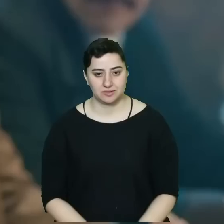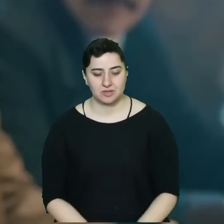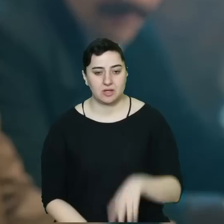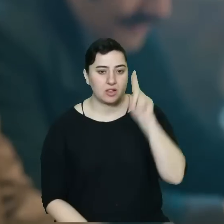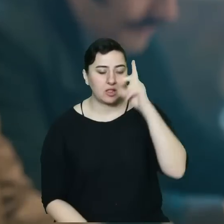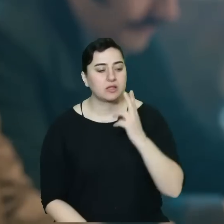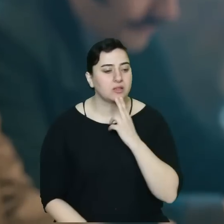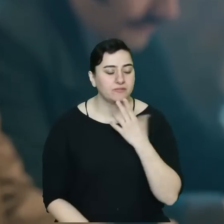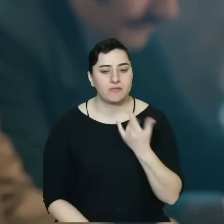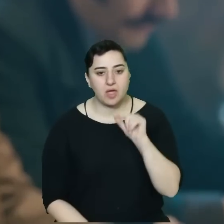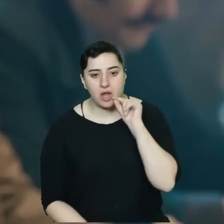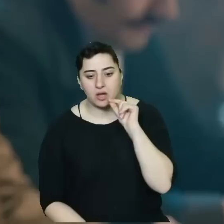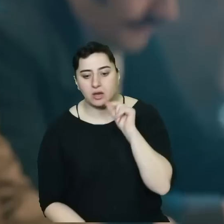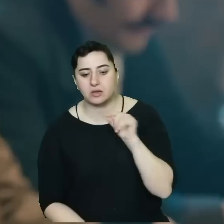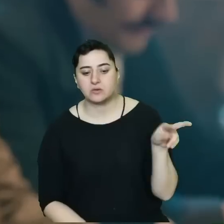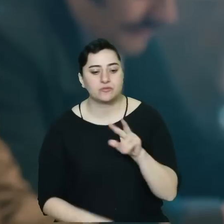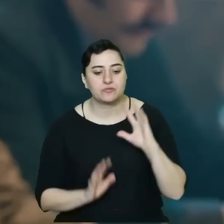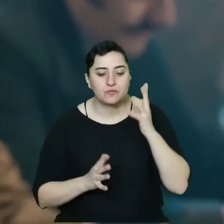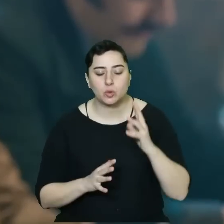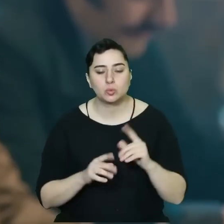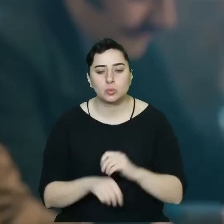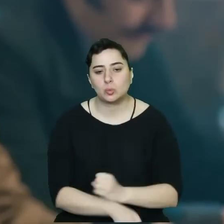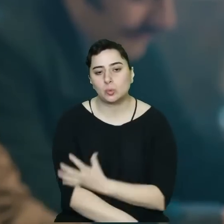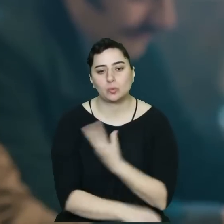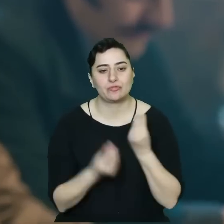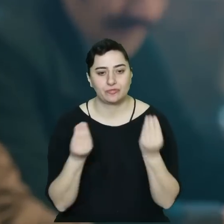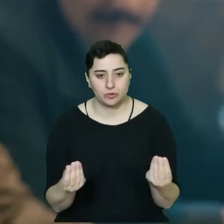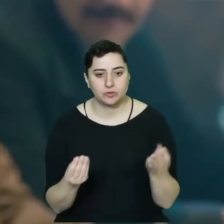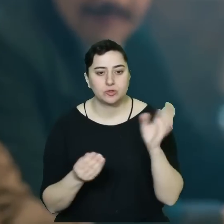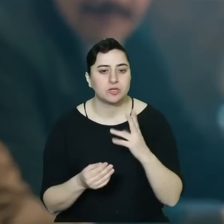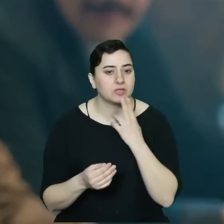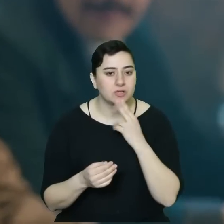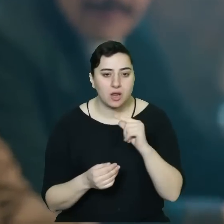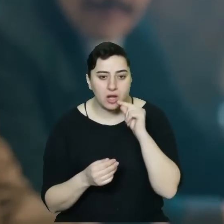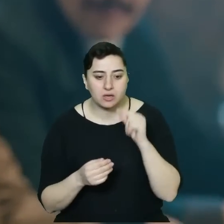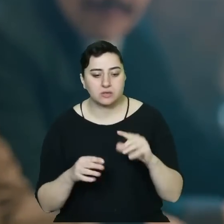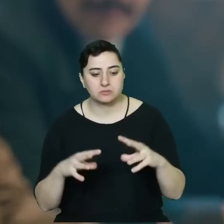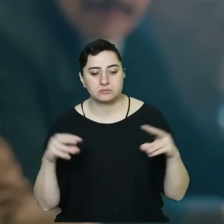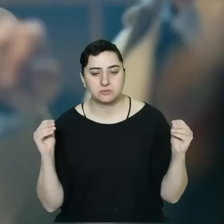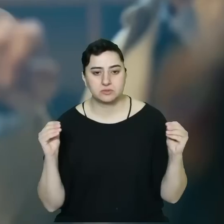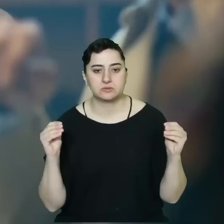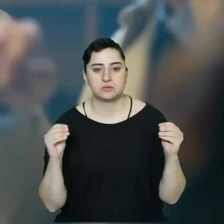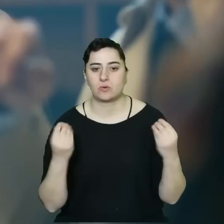Allah kadını ve erkeği en güçlü duyguyla imtihan ediyor. Sonra kadınla erkek aradan çekilince